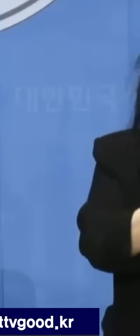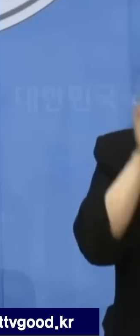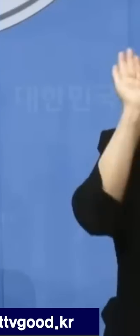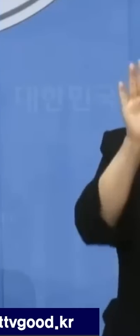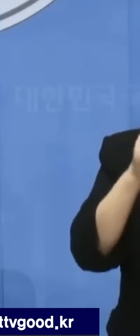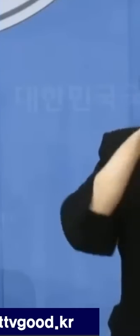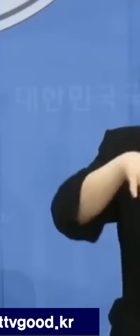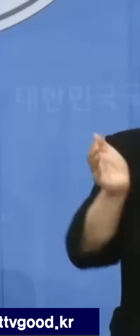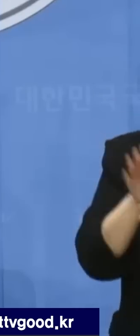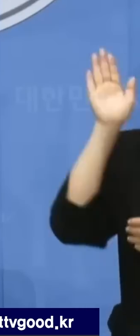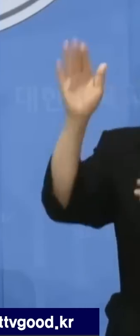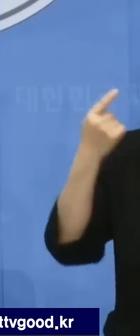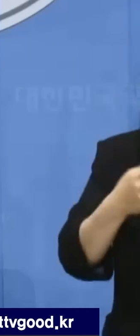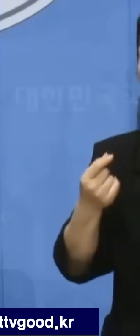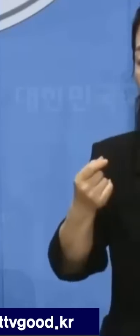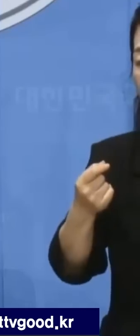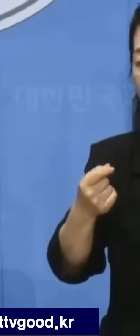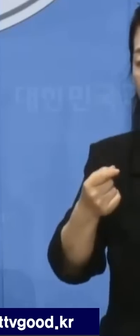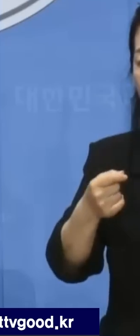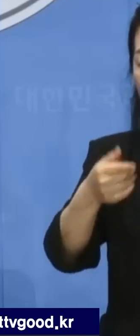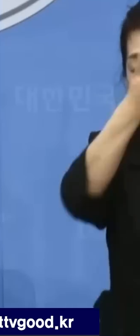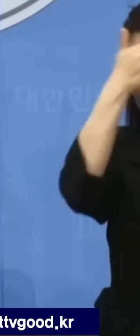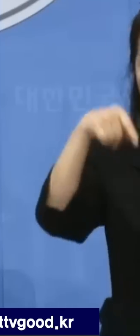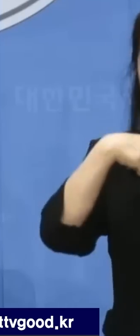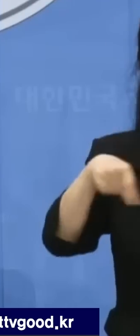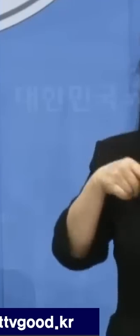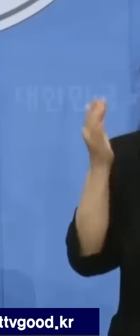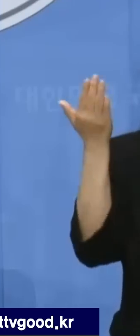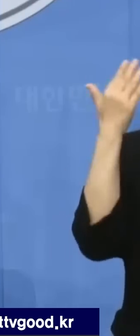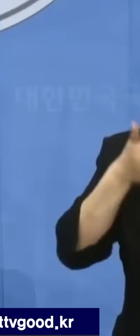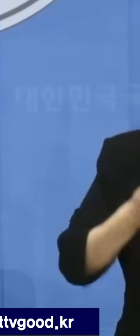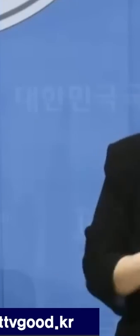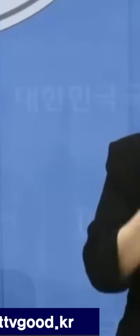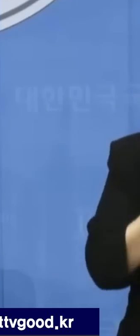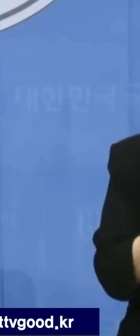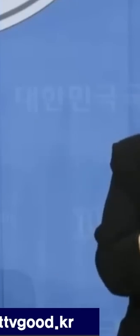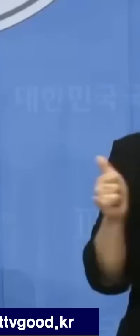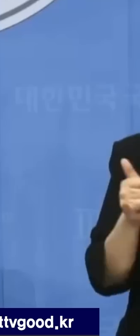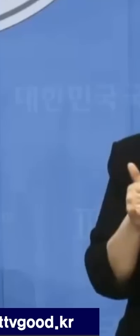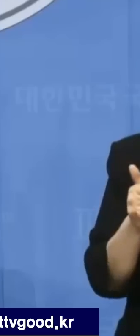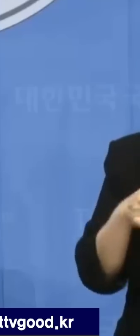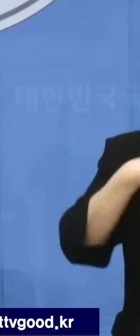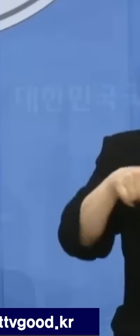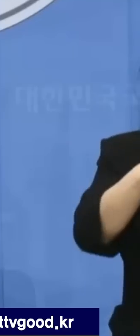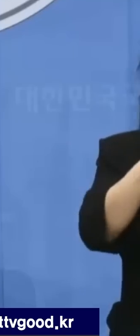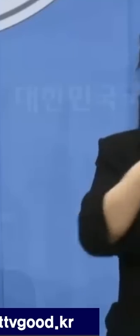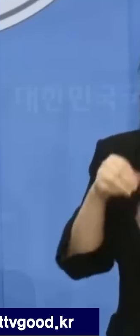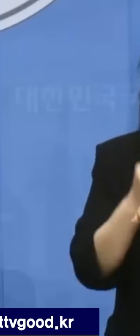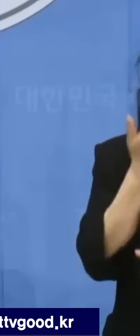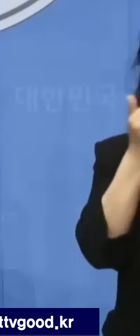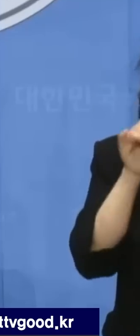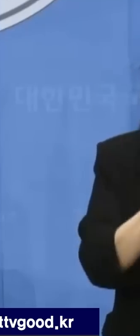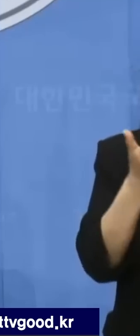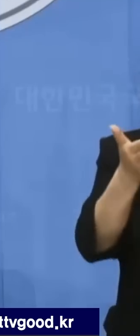미래입니다. 청년 정치학교 출신 당원들이 당의 중심에 설 수 있도록 지원을 아끼지 않겠습니다.